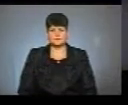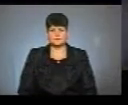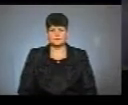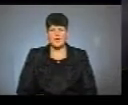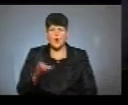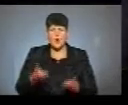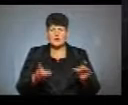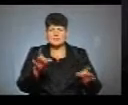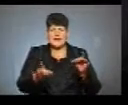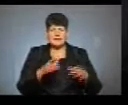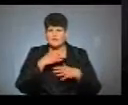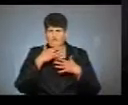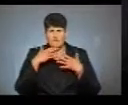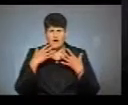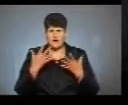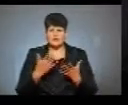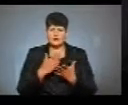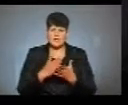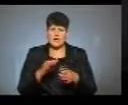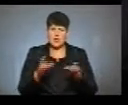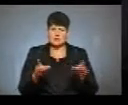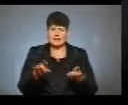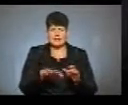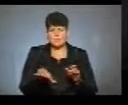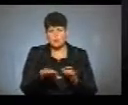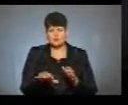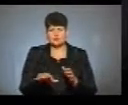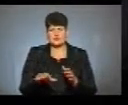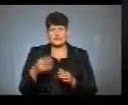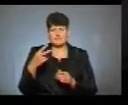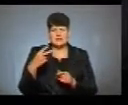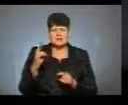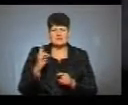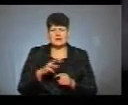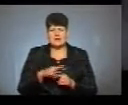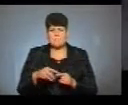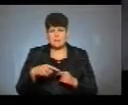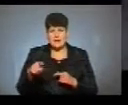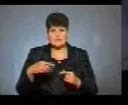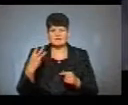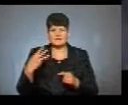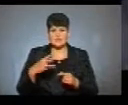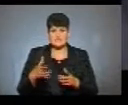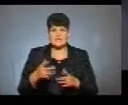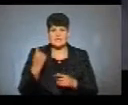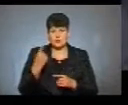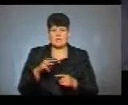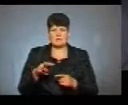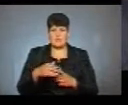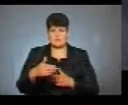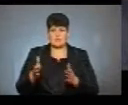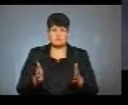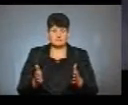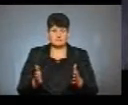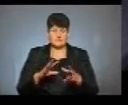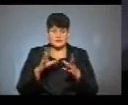Осередків дуже багато, тому що є осередки площею і 20 квадратних метрів, і 30 є і метр квадратний. Взагалі